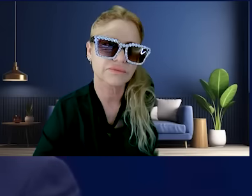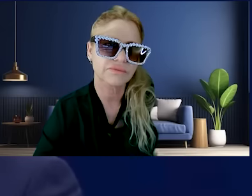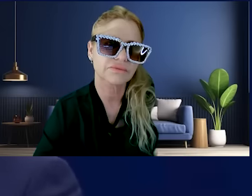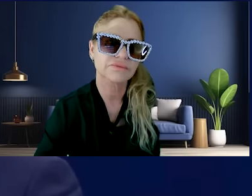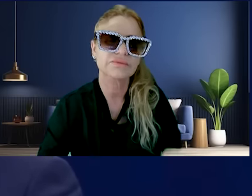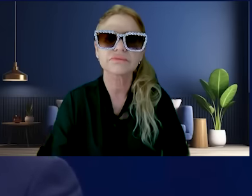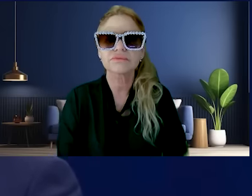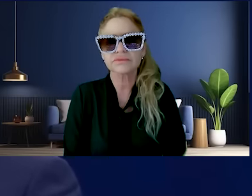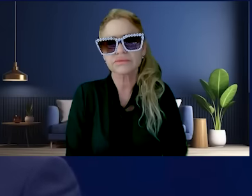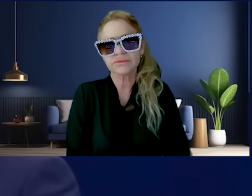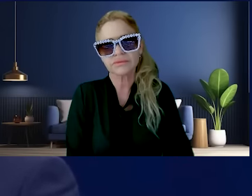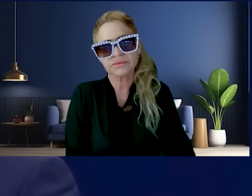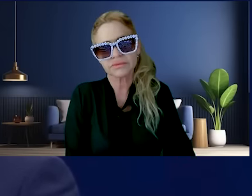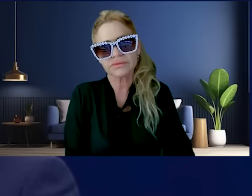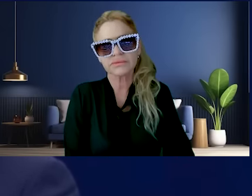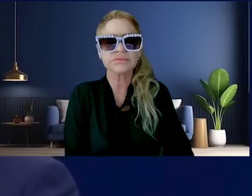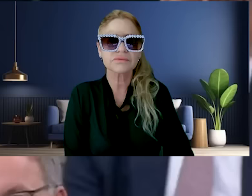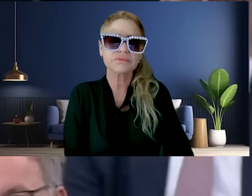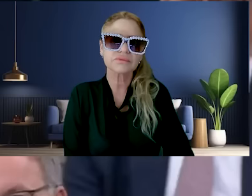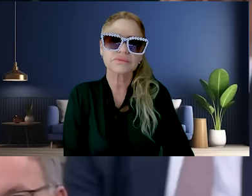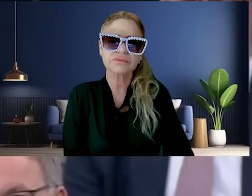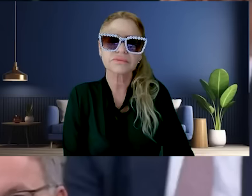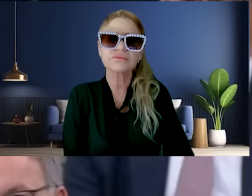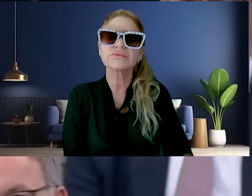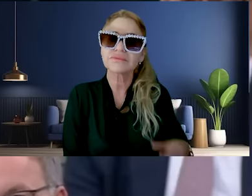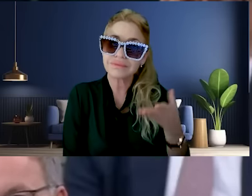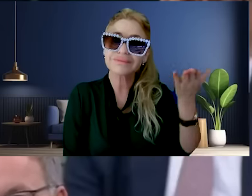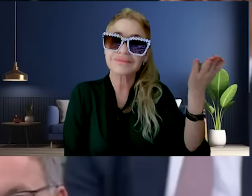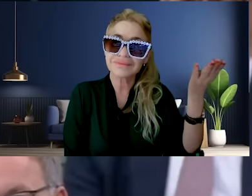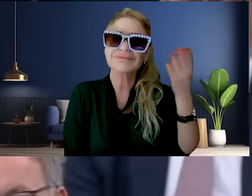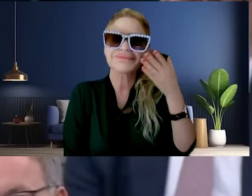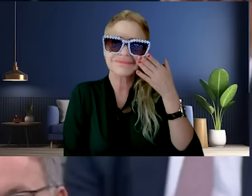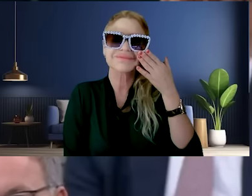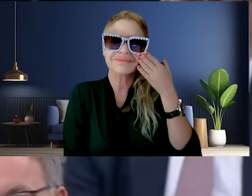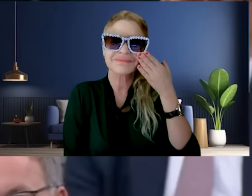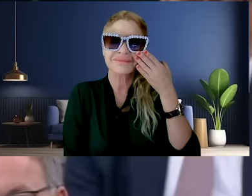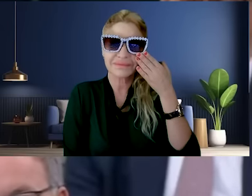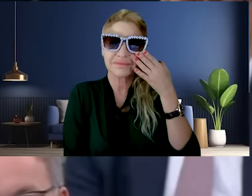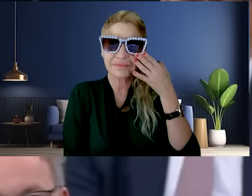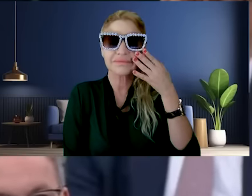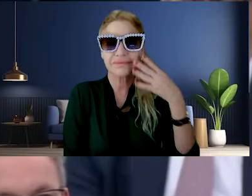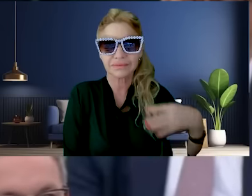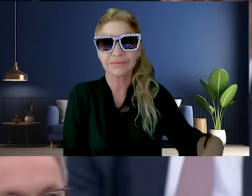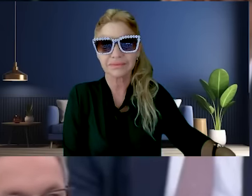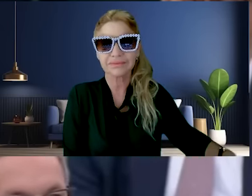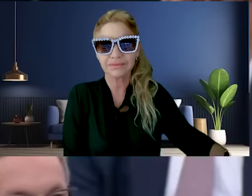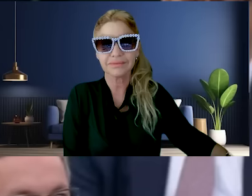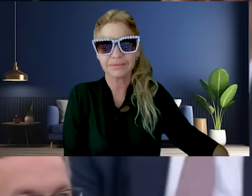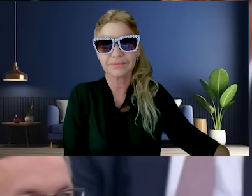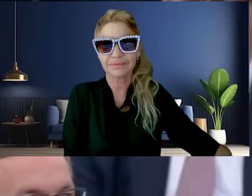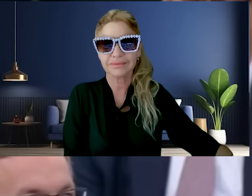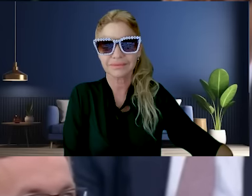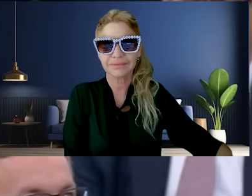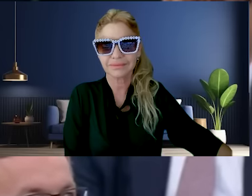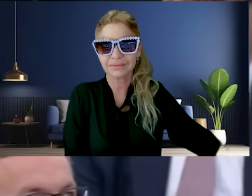Kirívónak tartom, hogy valaki magyarként itt visszaélésről beszél, miközben otthon köztörvényes lopás miatti